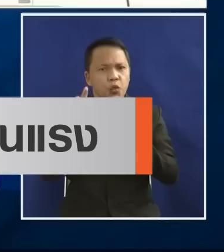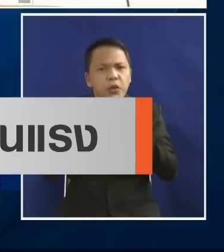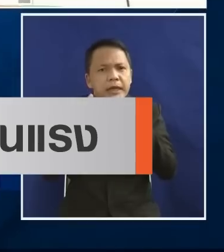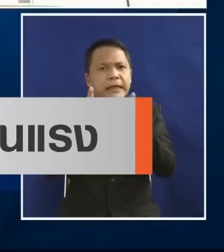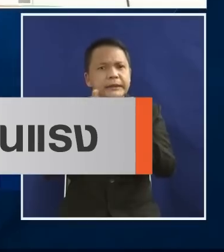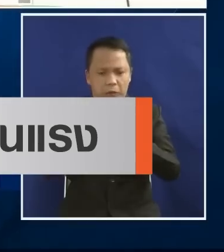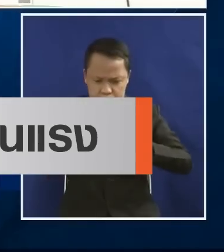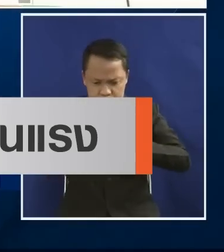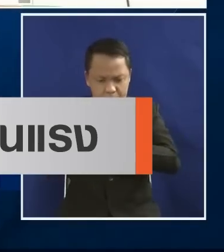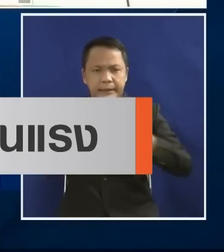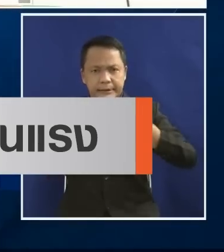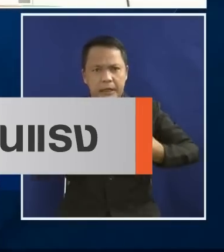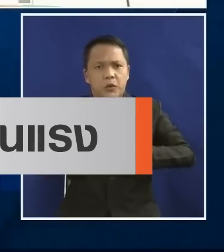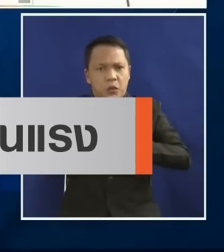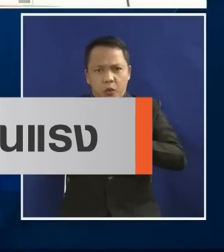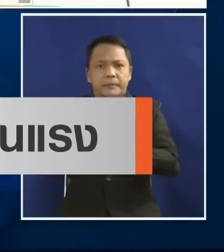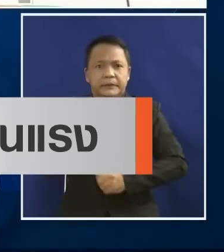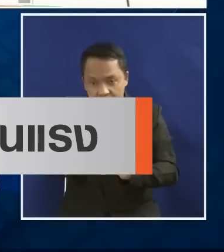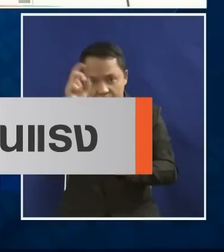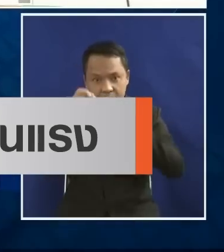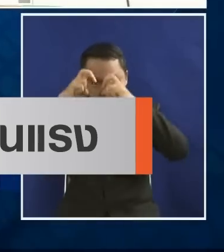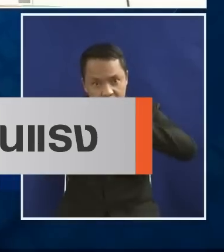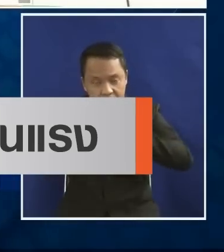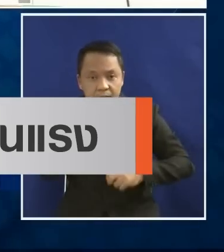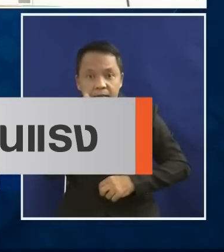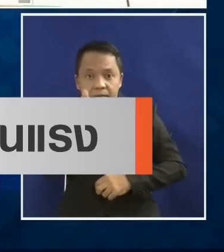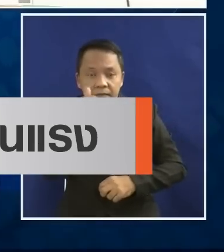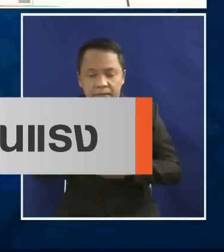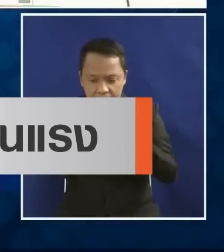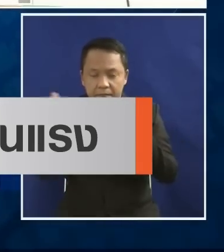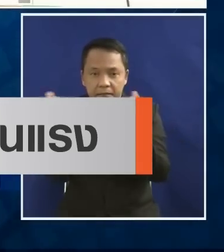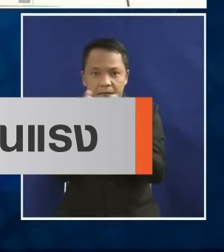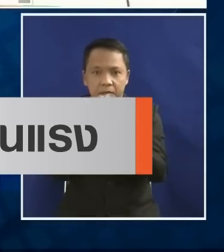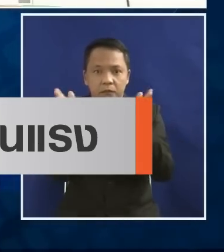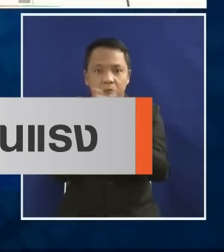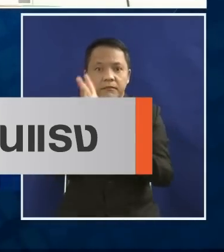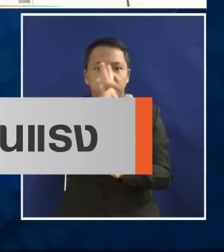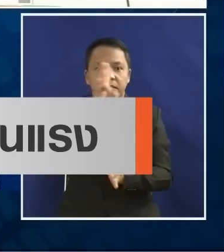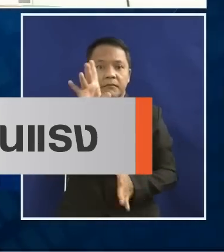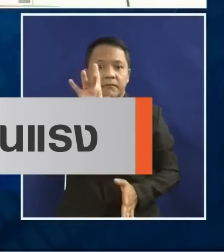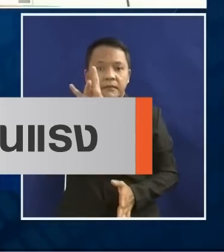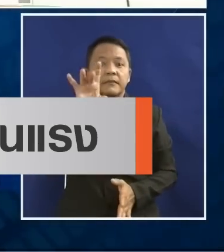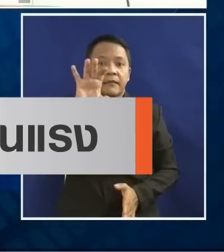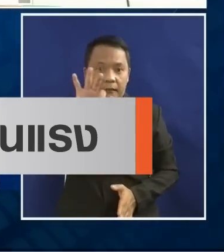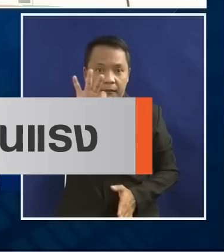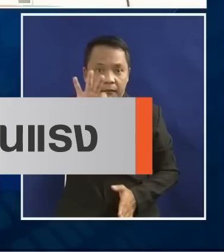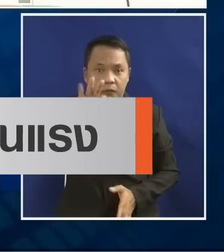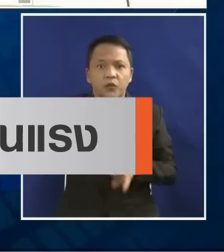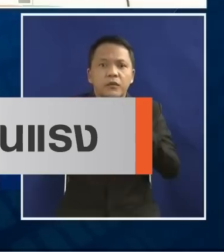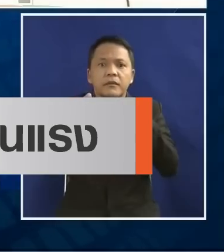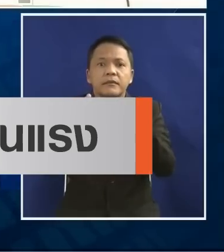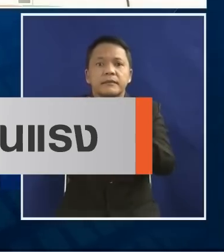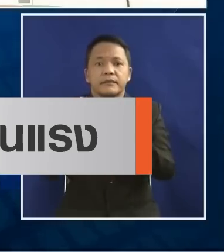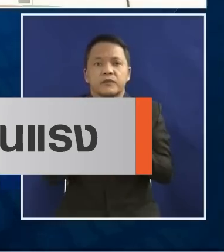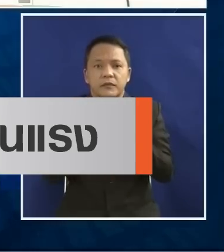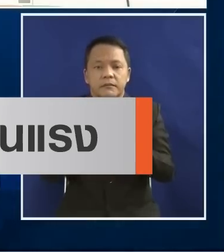การณ์ก็ยังระบาดค่อนข้างเร็วอยู่แม้หลายจังหวัดจะควบคุมได้ค่อนข้างดีดังนั้นการควบคุมโรคต้องเข้มงวดต่อไปครับแต่จะเ